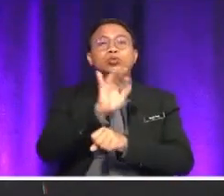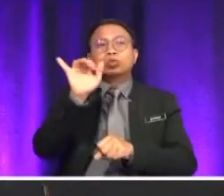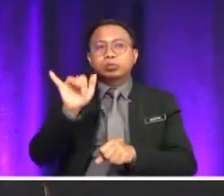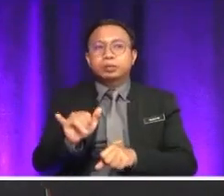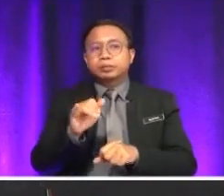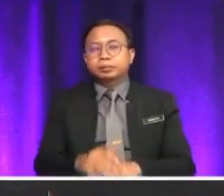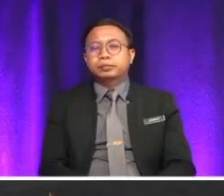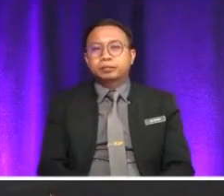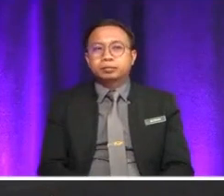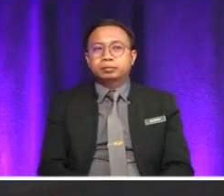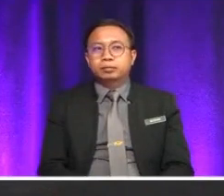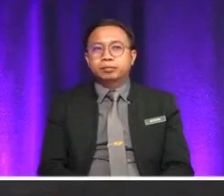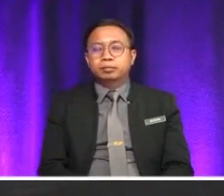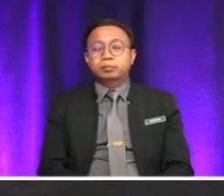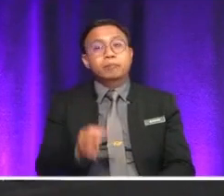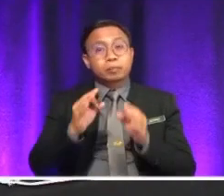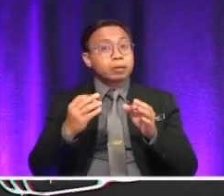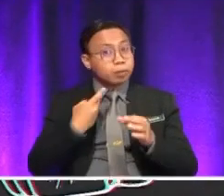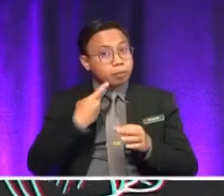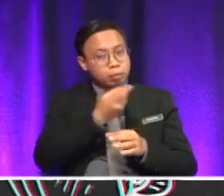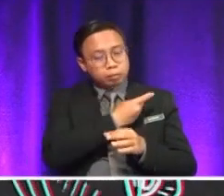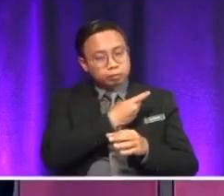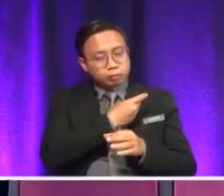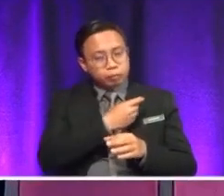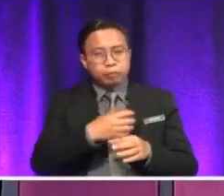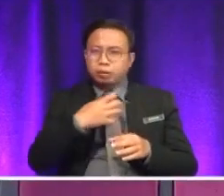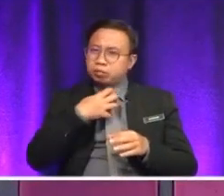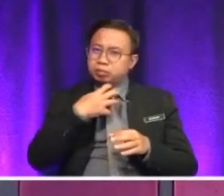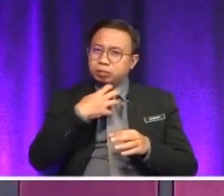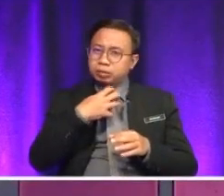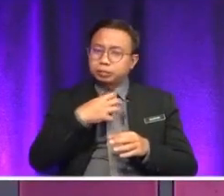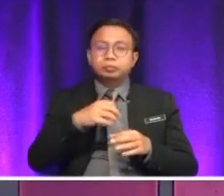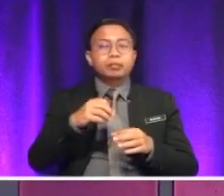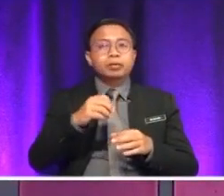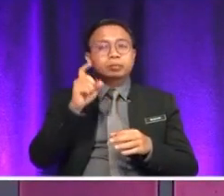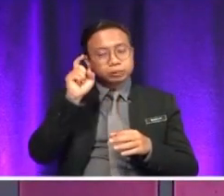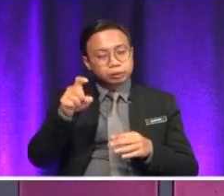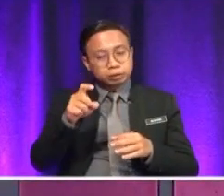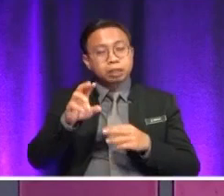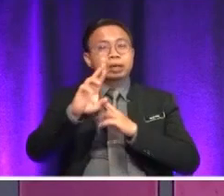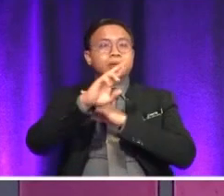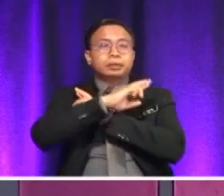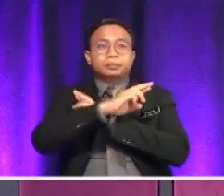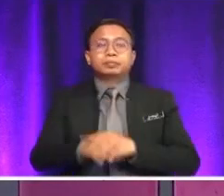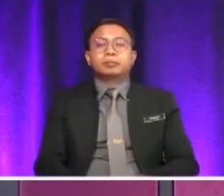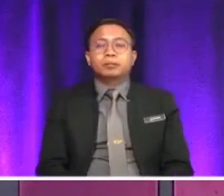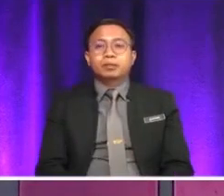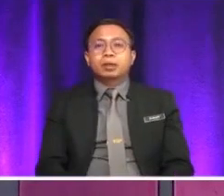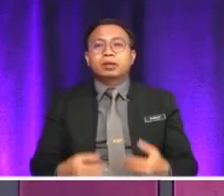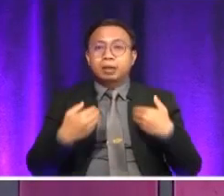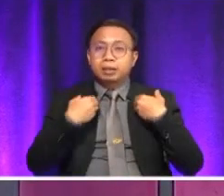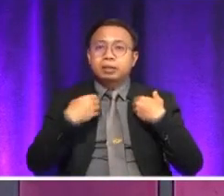Berehat dengan secukupnya. Kalau kita stres, kita perlu berehat. Betul. Ataupun tidur. Tapi ada yang